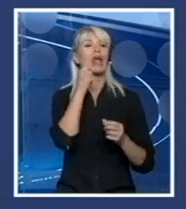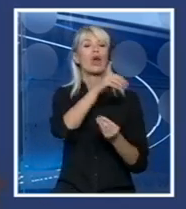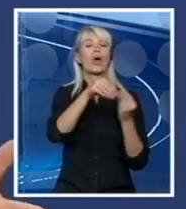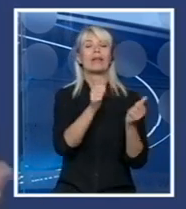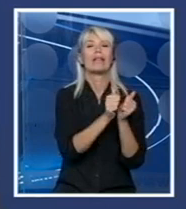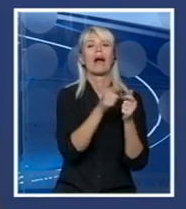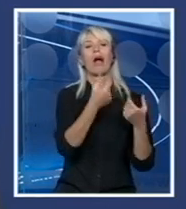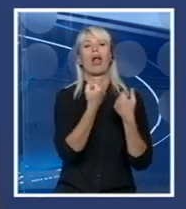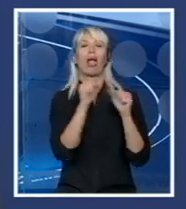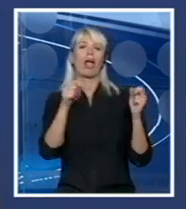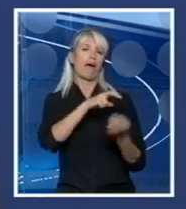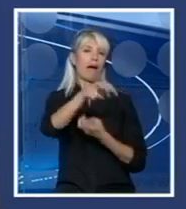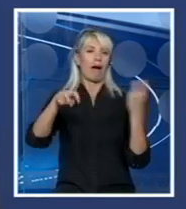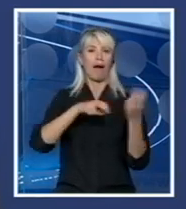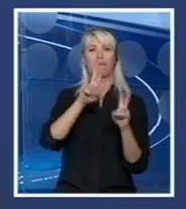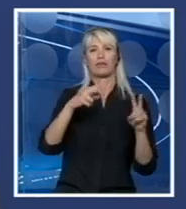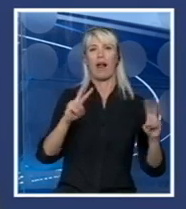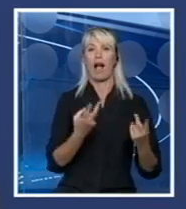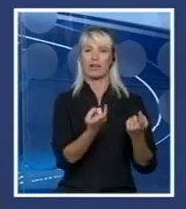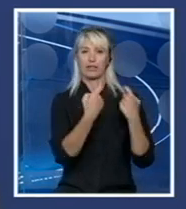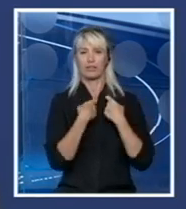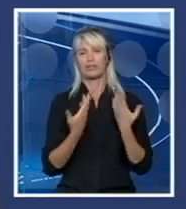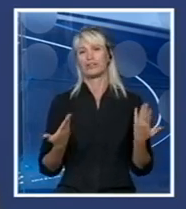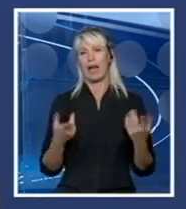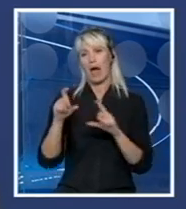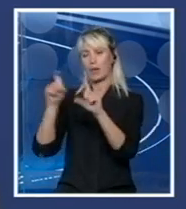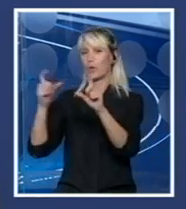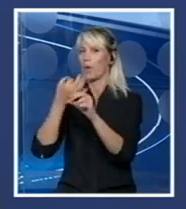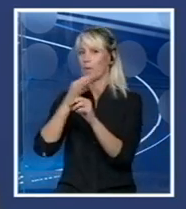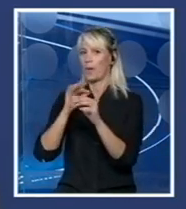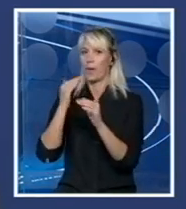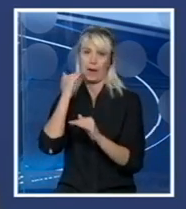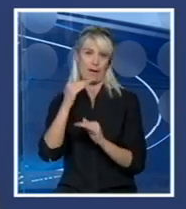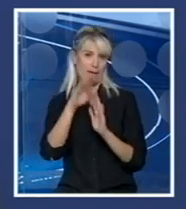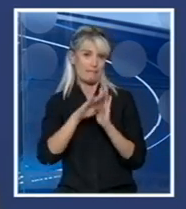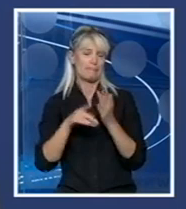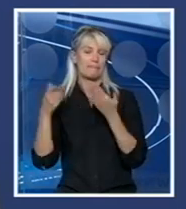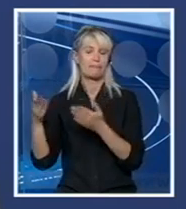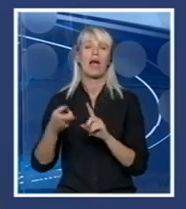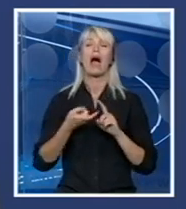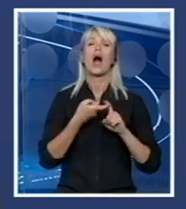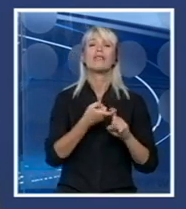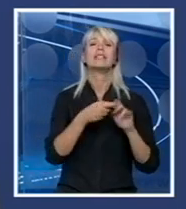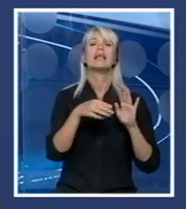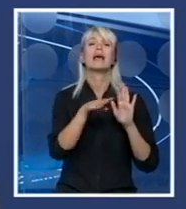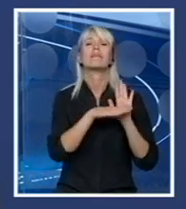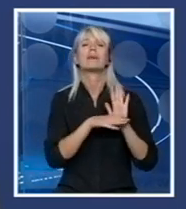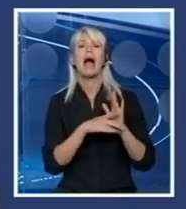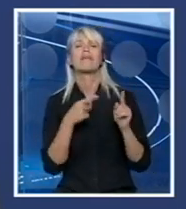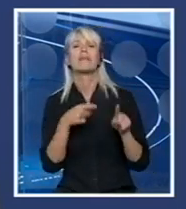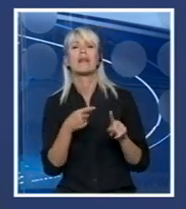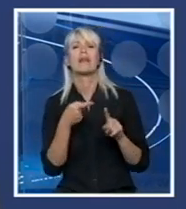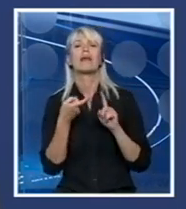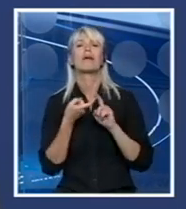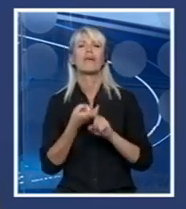da se inficiraju. Kada je u pitanju onaj pravilnik o kojem smo govorili, uredba, oko polaganja ispita na